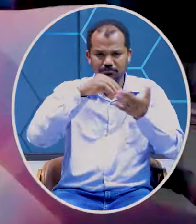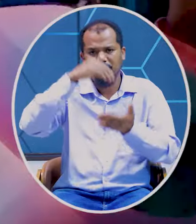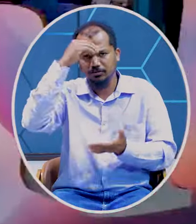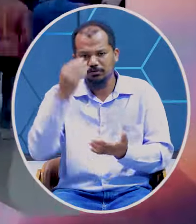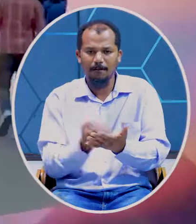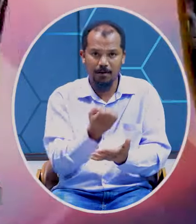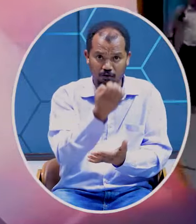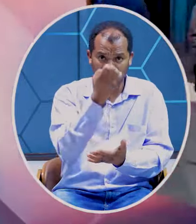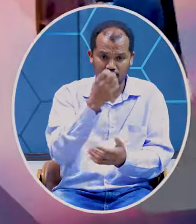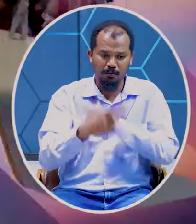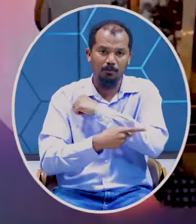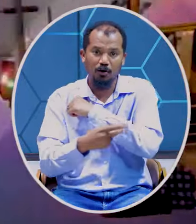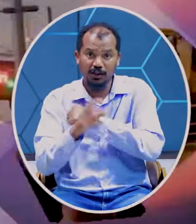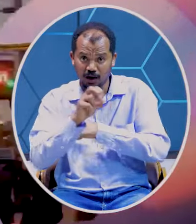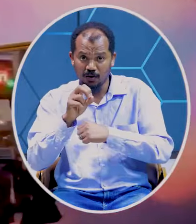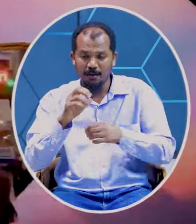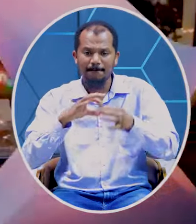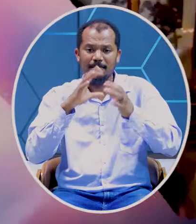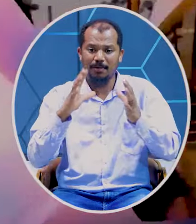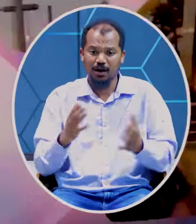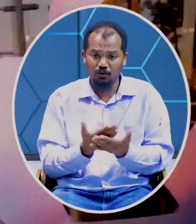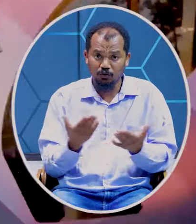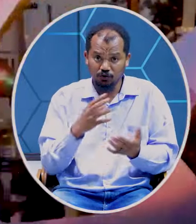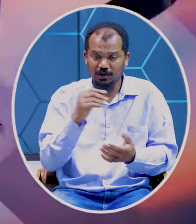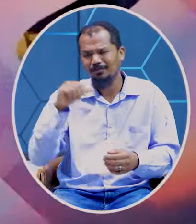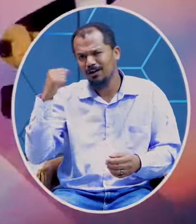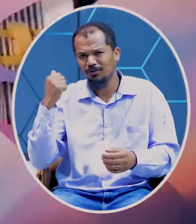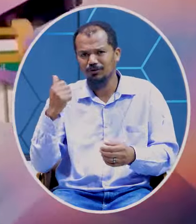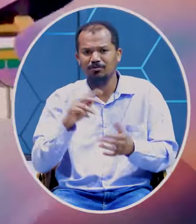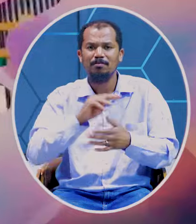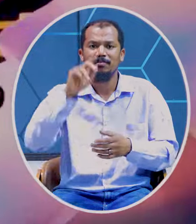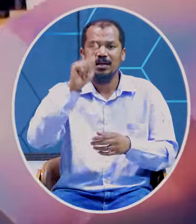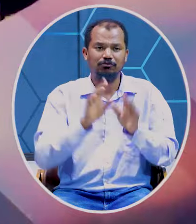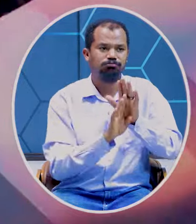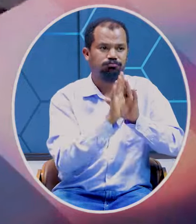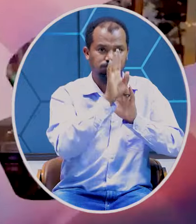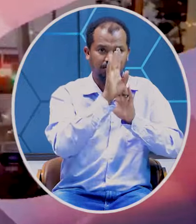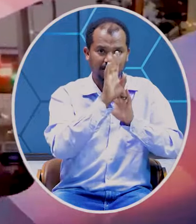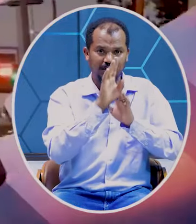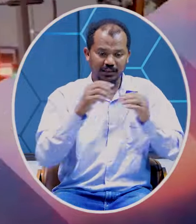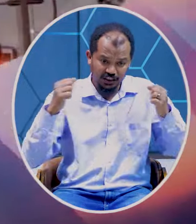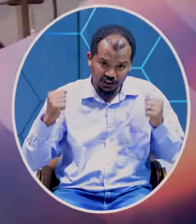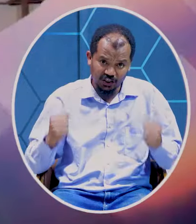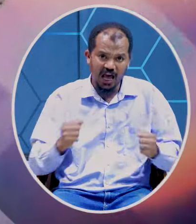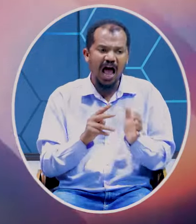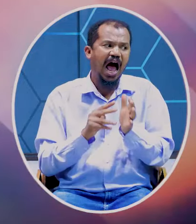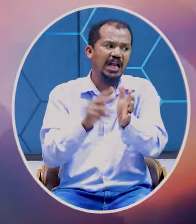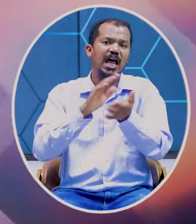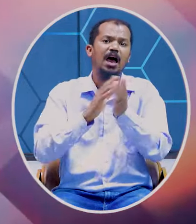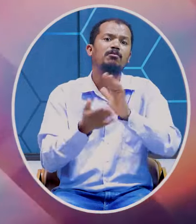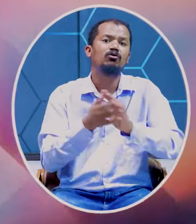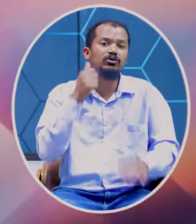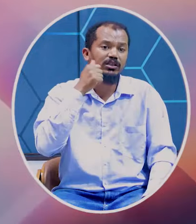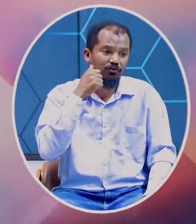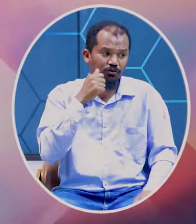በማስቀደም በትምህርት፣ በኢኮኖሚ፣ በፖለቲካዊ፣ በማህበራዊ ጉዳዮችና በሌሎች ሚናቸውን ለማሳደግ እንዲቻል